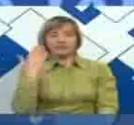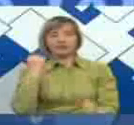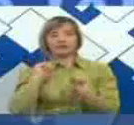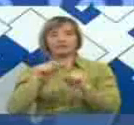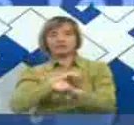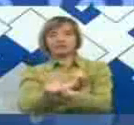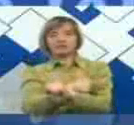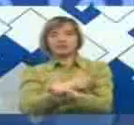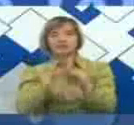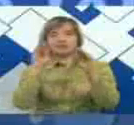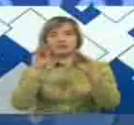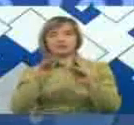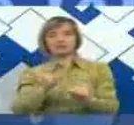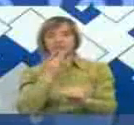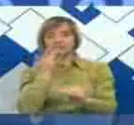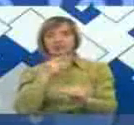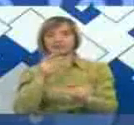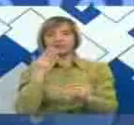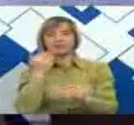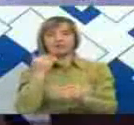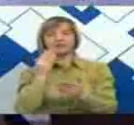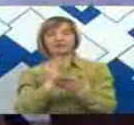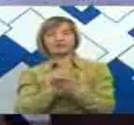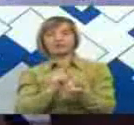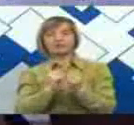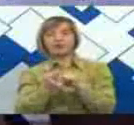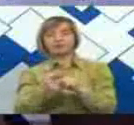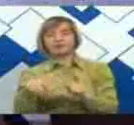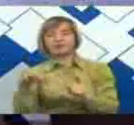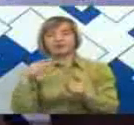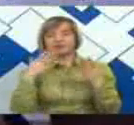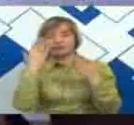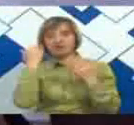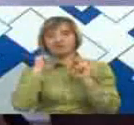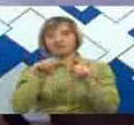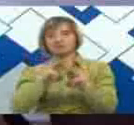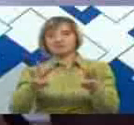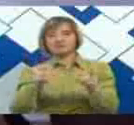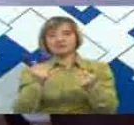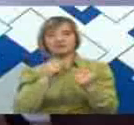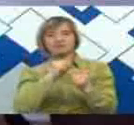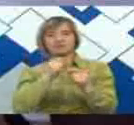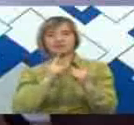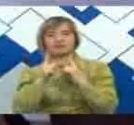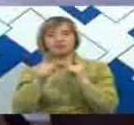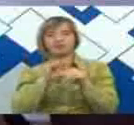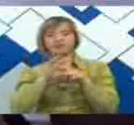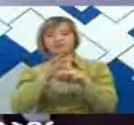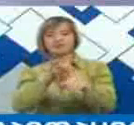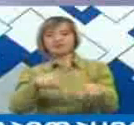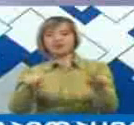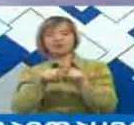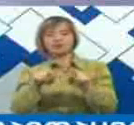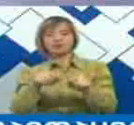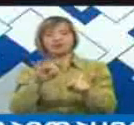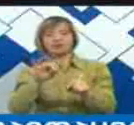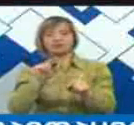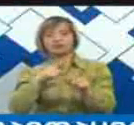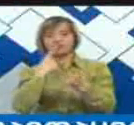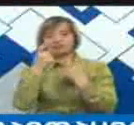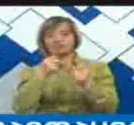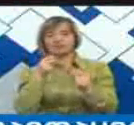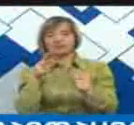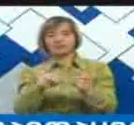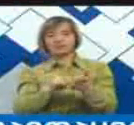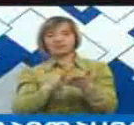თავდაცვის ძალების დაკომპლექტების პოლიტიკა მარტივდება. ამის შესახებ თავდაცვის მინისტრმა დღეს გამართულ პრესკონფერენციაზე განაცხადა. რევანიზორიას ინფორმაციით,